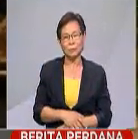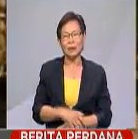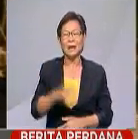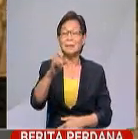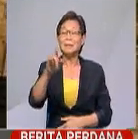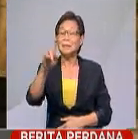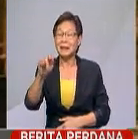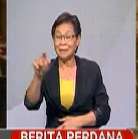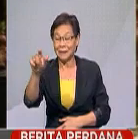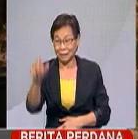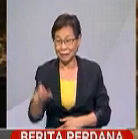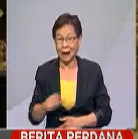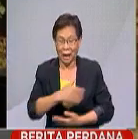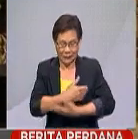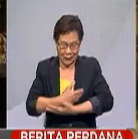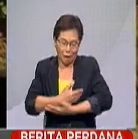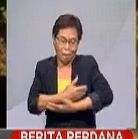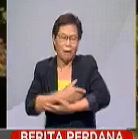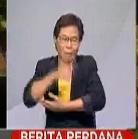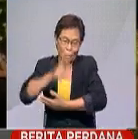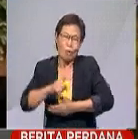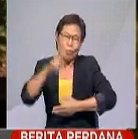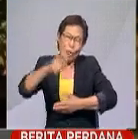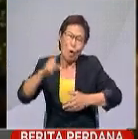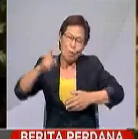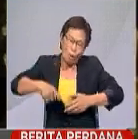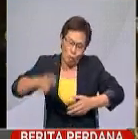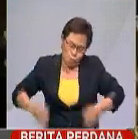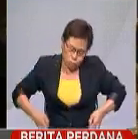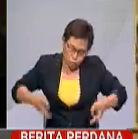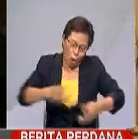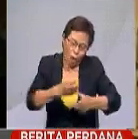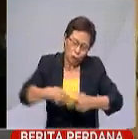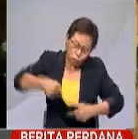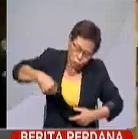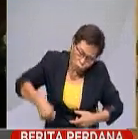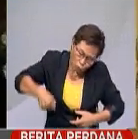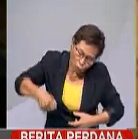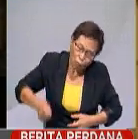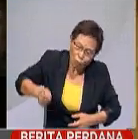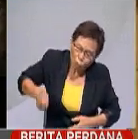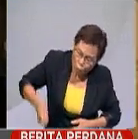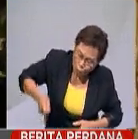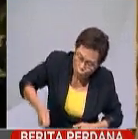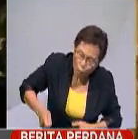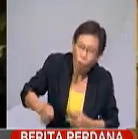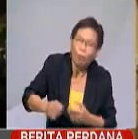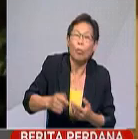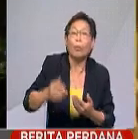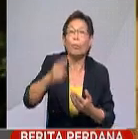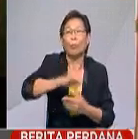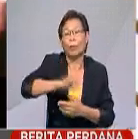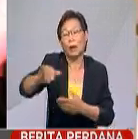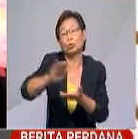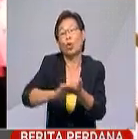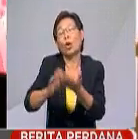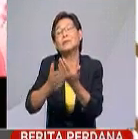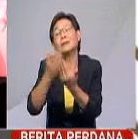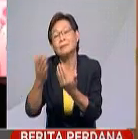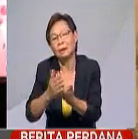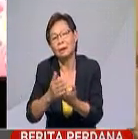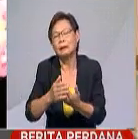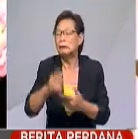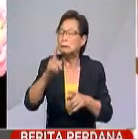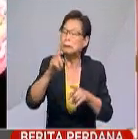Menurut Siti Nuraini, anaknya memerlukan kerusi roda atau tongkat untuk memudahkan urusannya di sekolah. Bagaimanapun, kemudahan tersebut